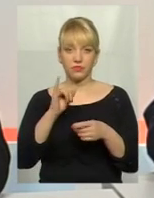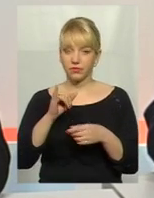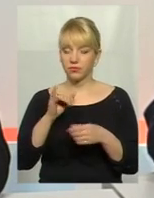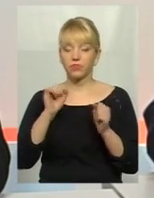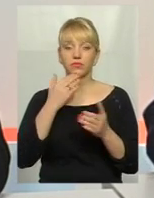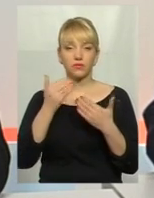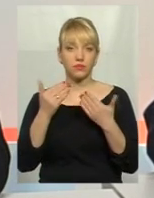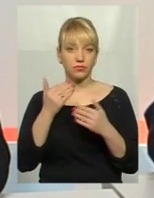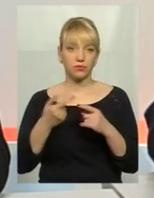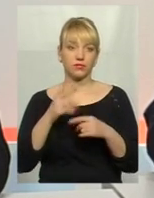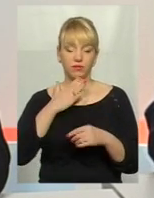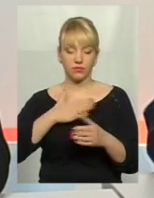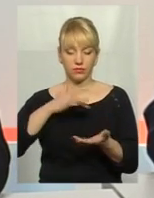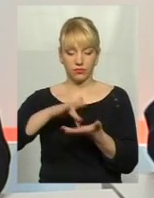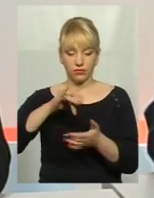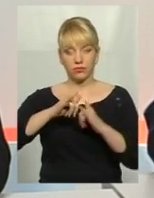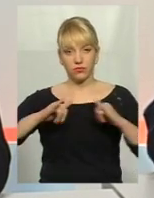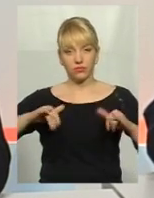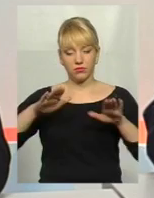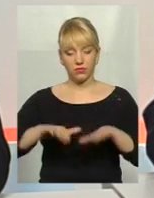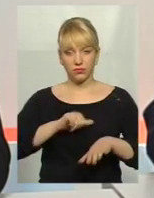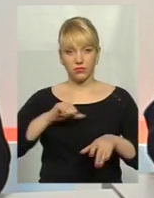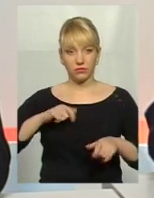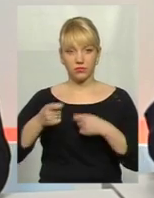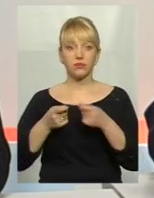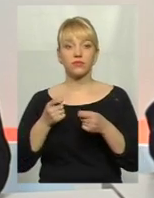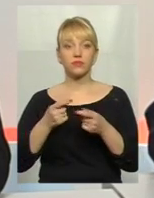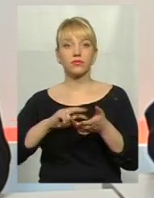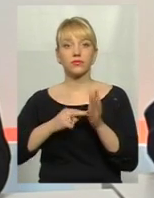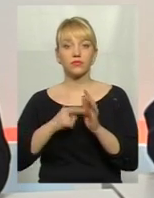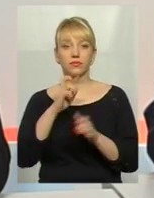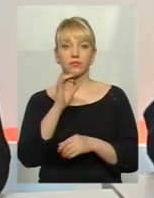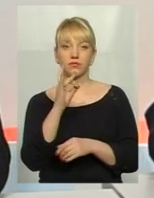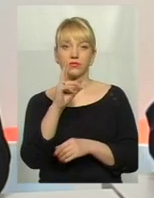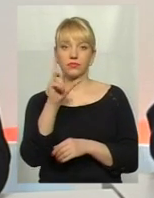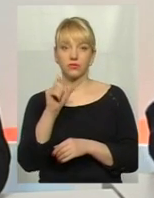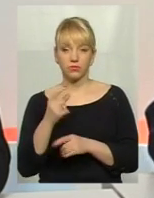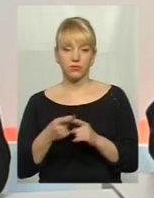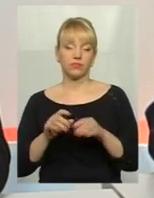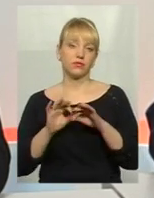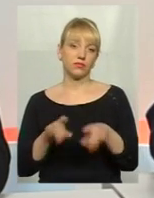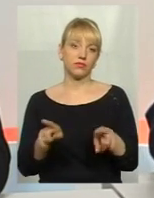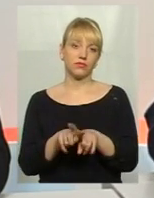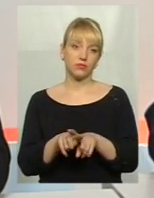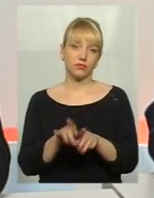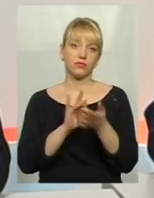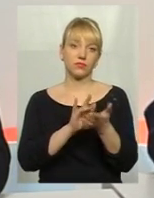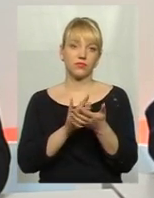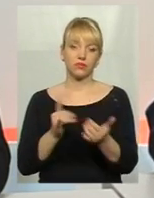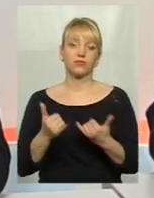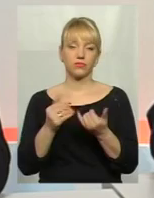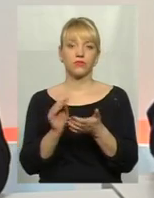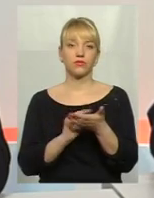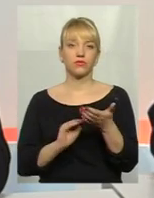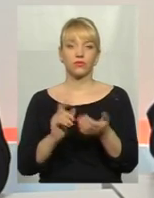центр розвитку місцевого самоврядування планує вже в березні, хай трошки потепліє, проводити такі прес-тури для журналістів, для